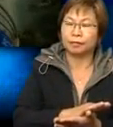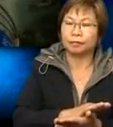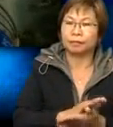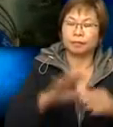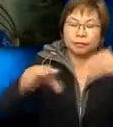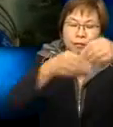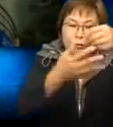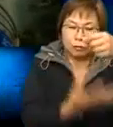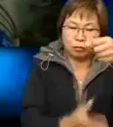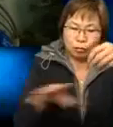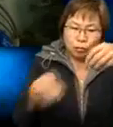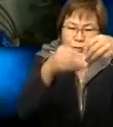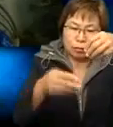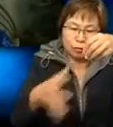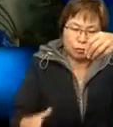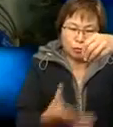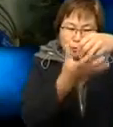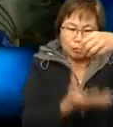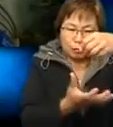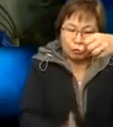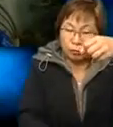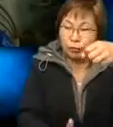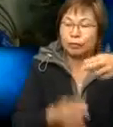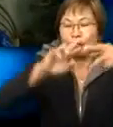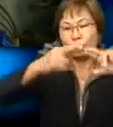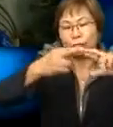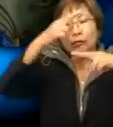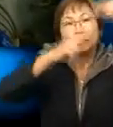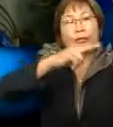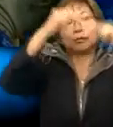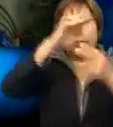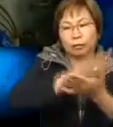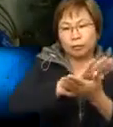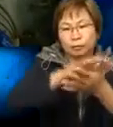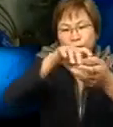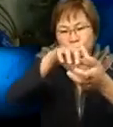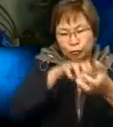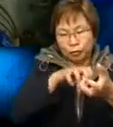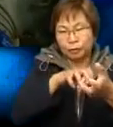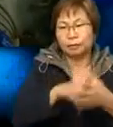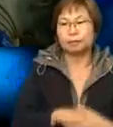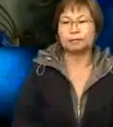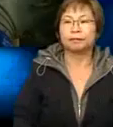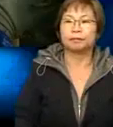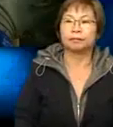menambah dana untuk memperbaiki bangunan sekolah yang rosak,